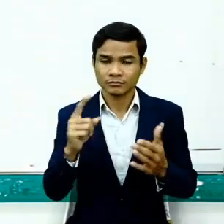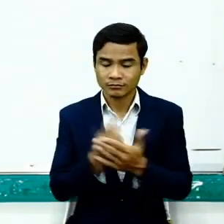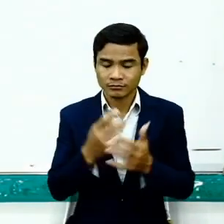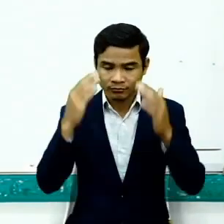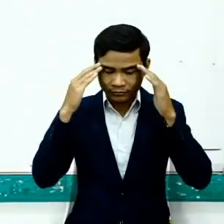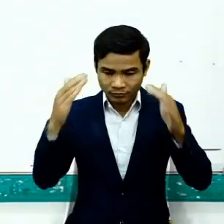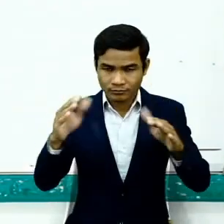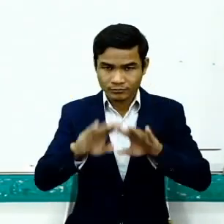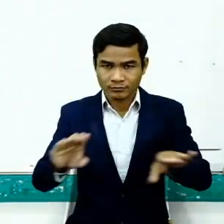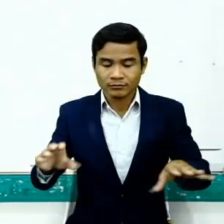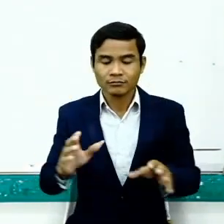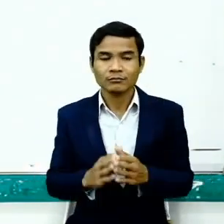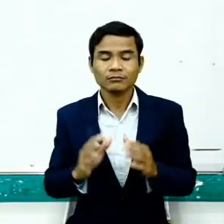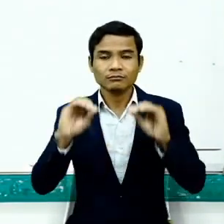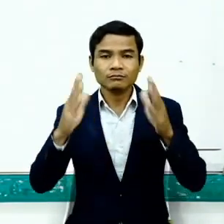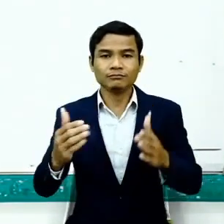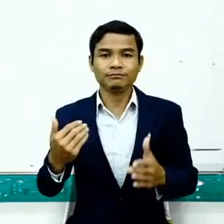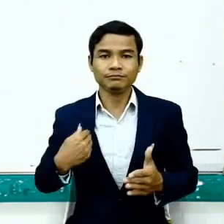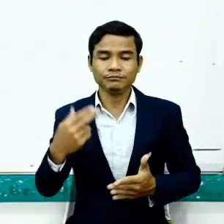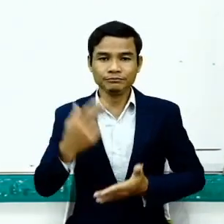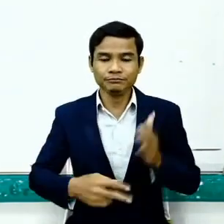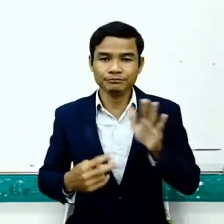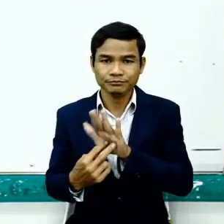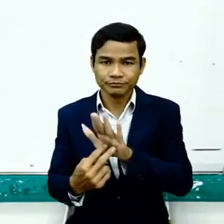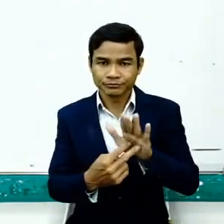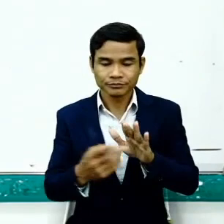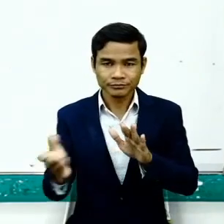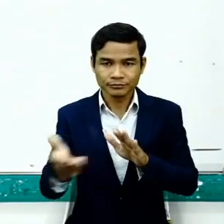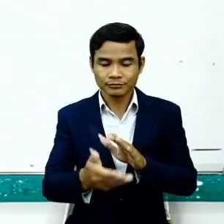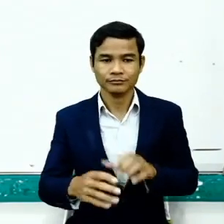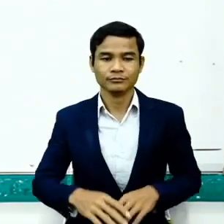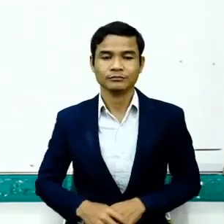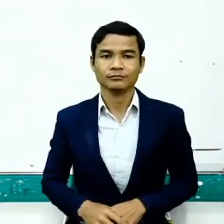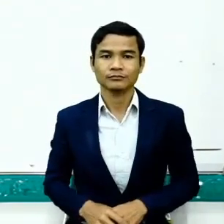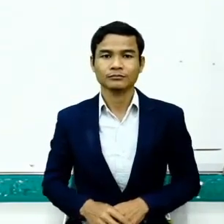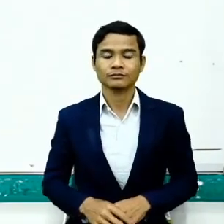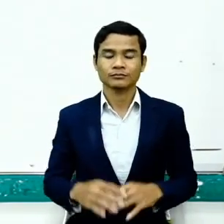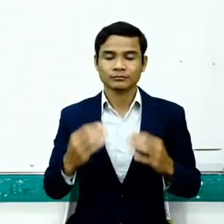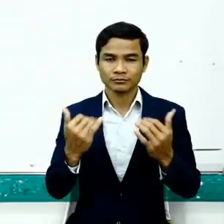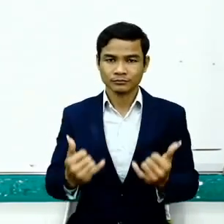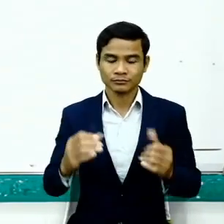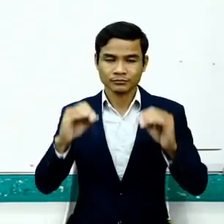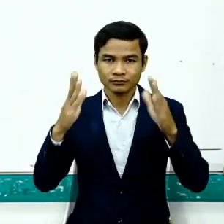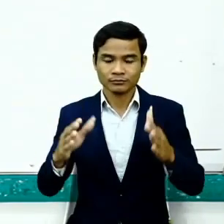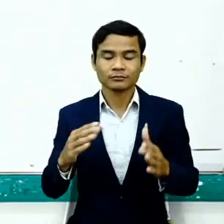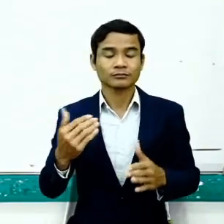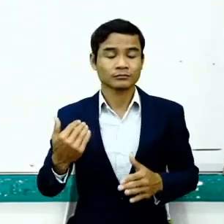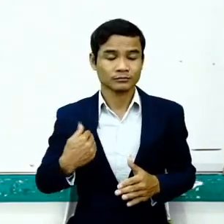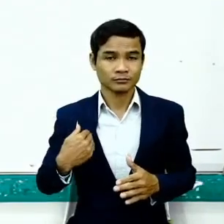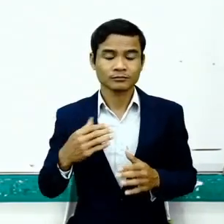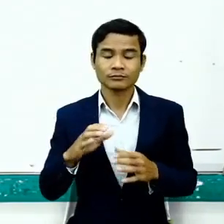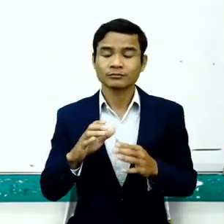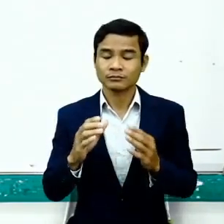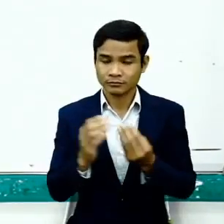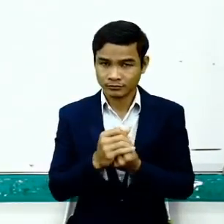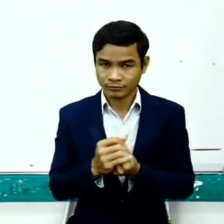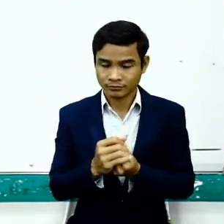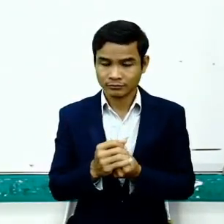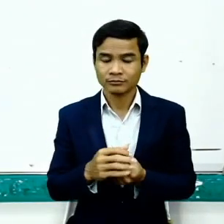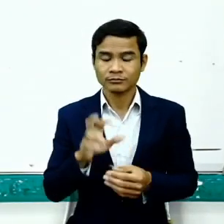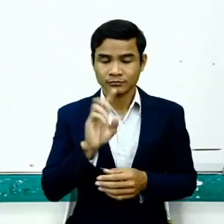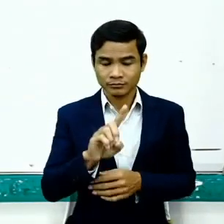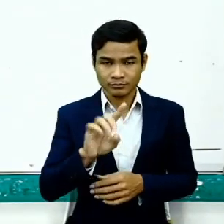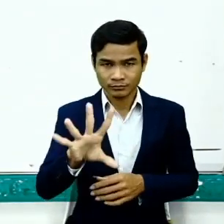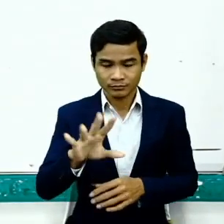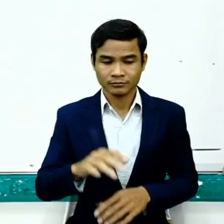chùm mùi nạ cừu. Chà, nạ cừu nâng miên ở bởi bằng hai con tỏ. Ở đây này cổ miên, chả này cổ miên chùm nốn